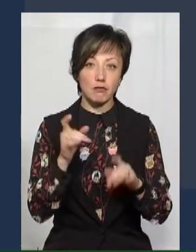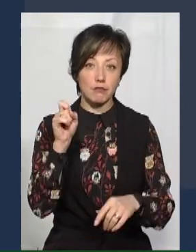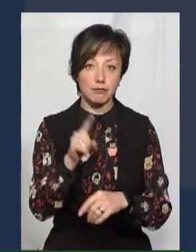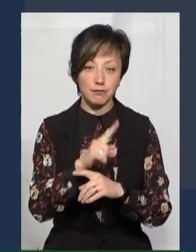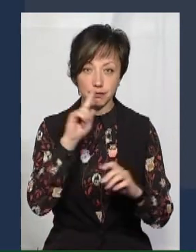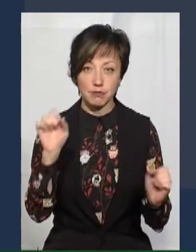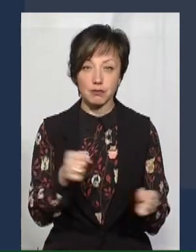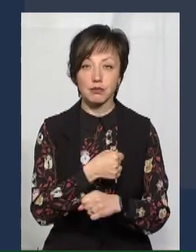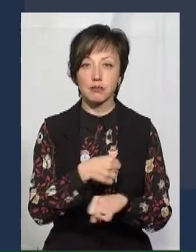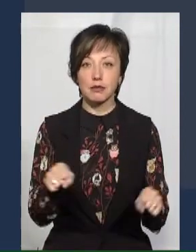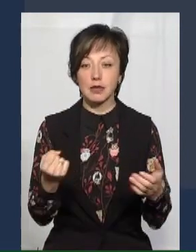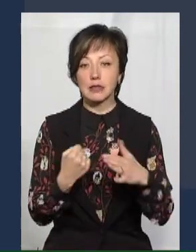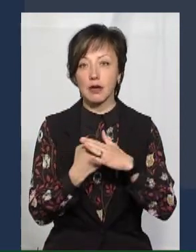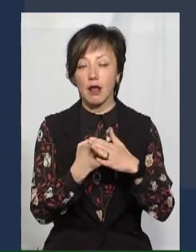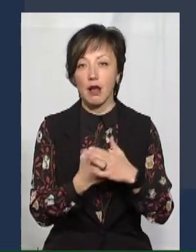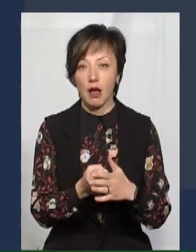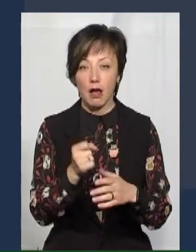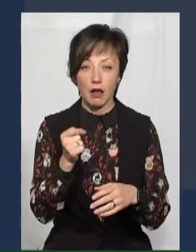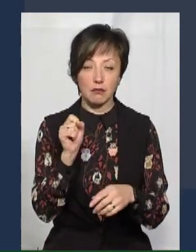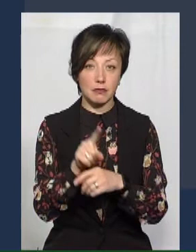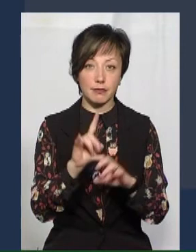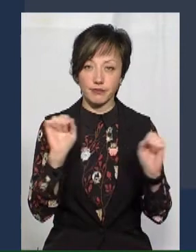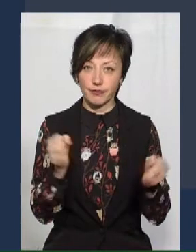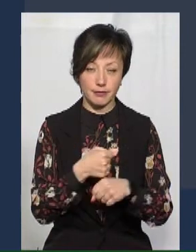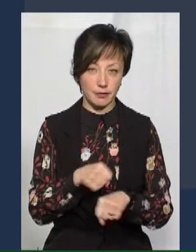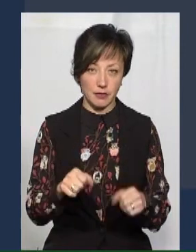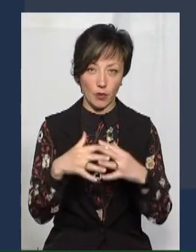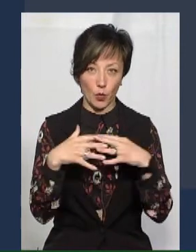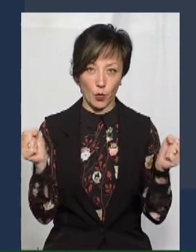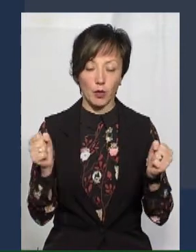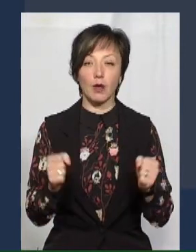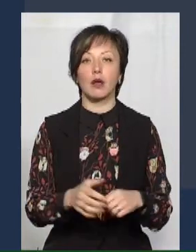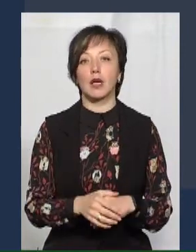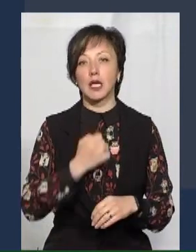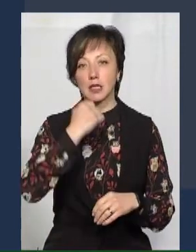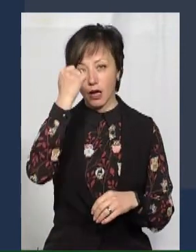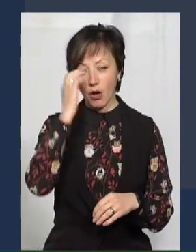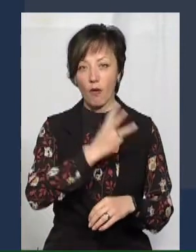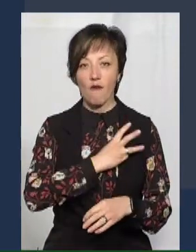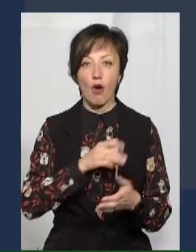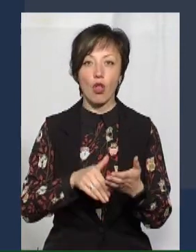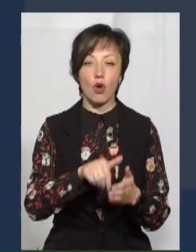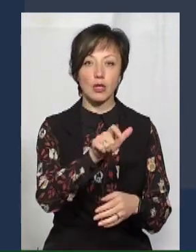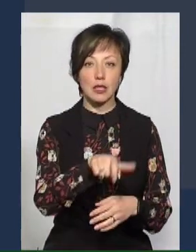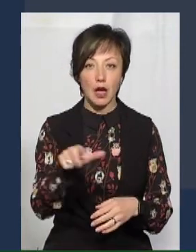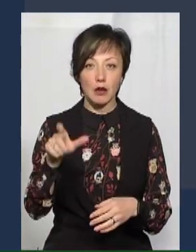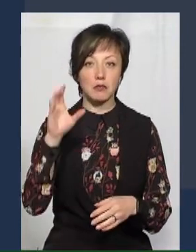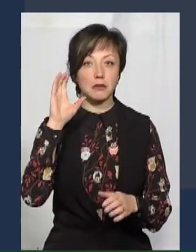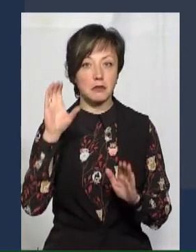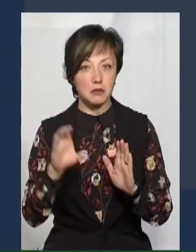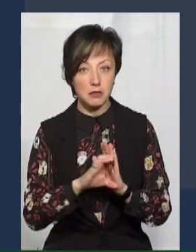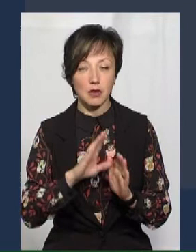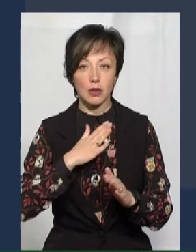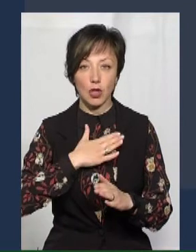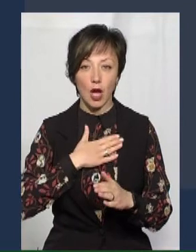ні на якихось складах, нічого цього всього вже не було. Дякую тільки волонтерам, які прислухались до